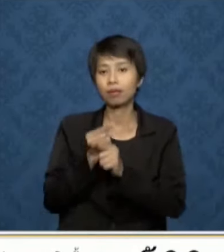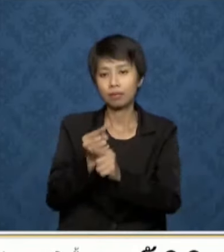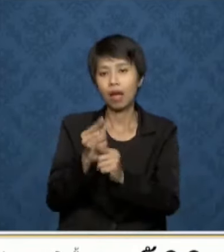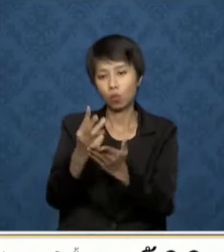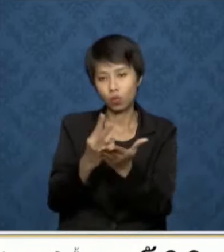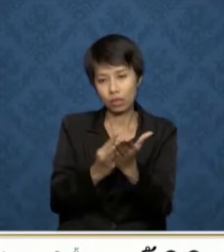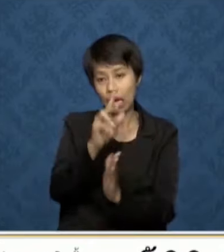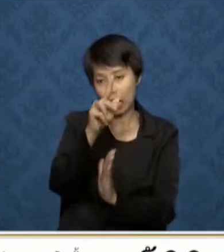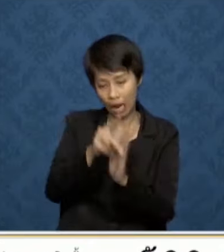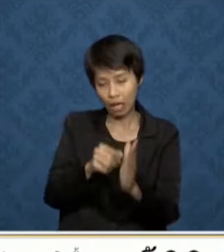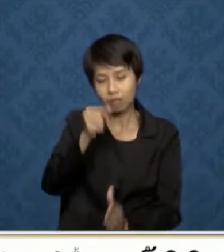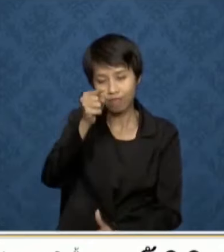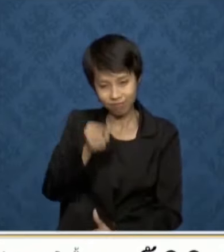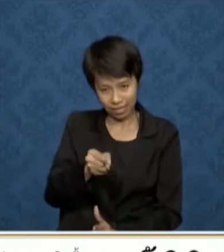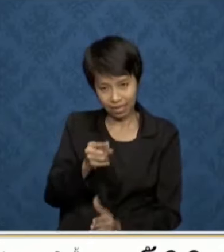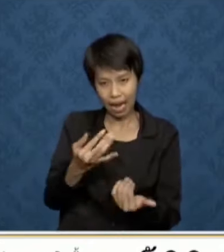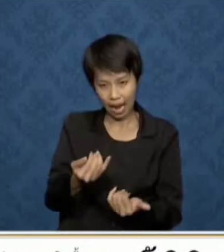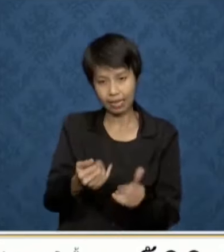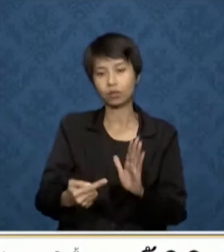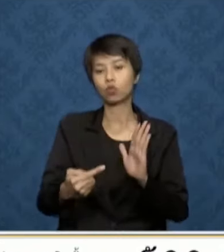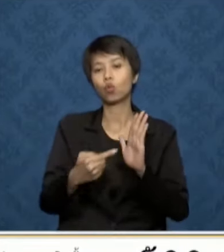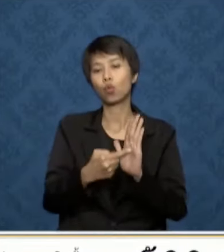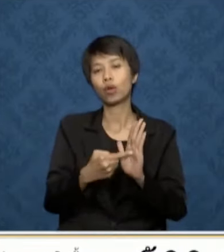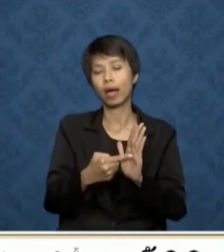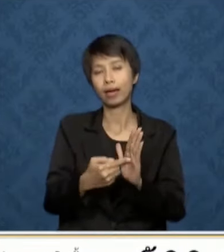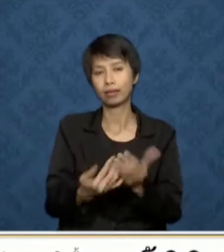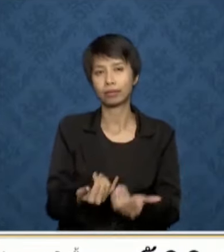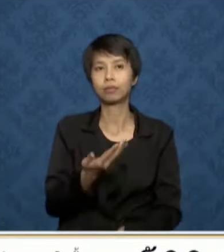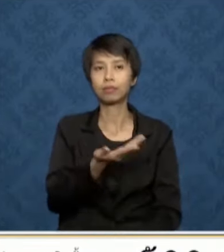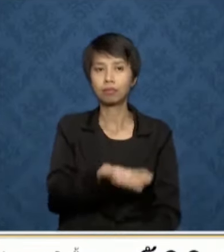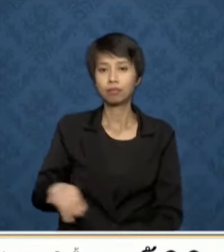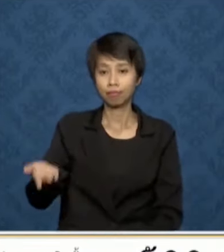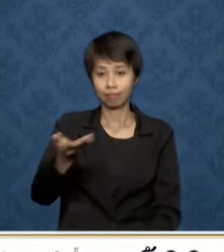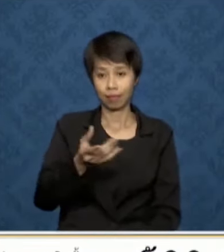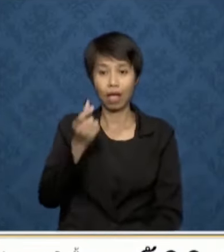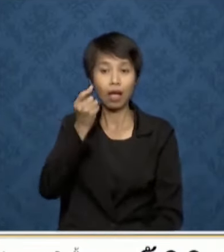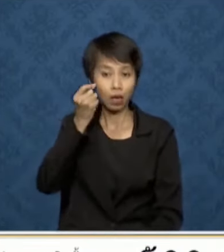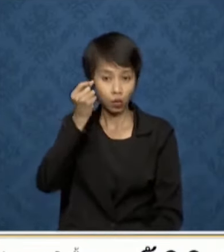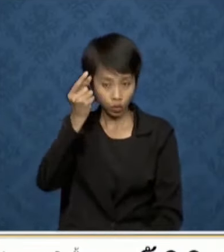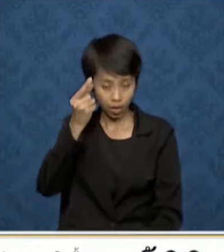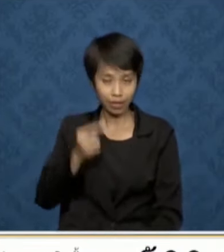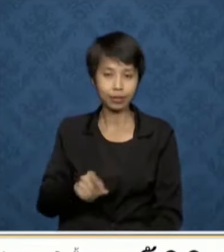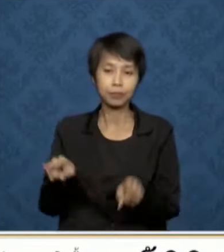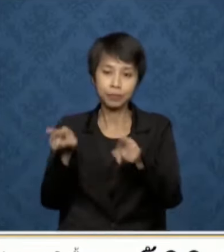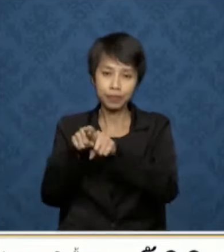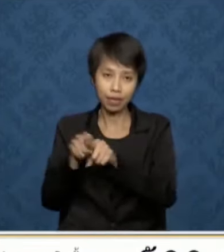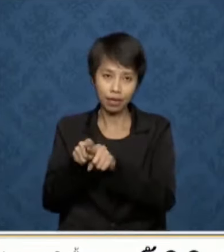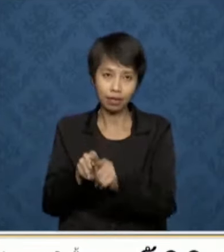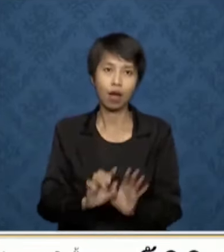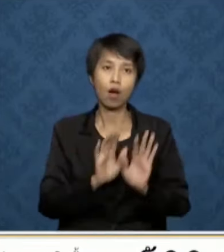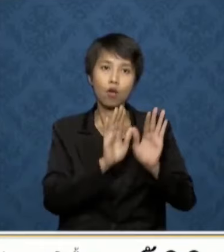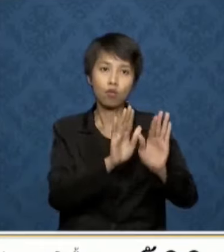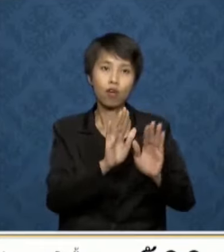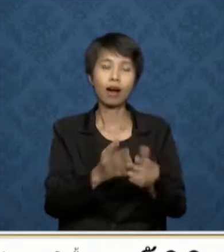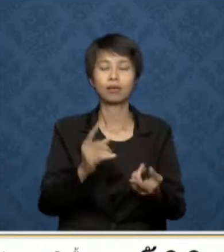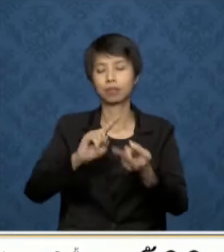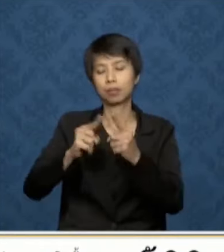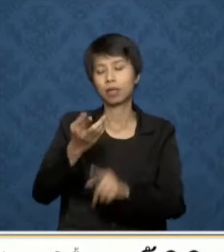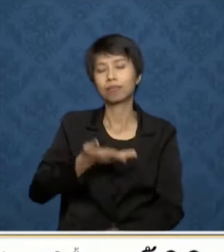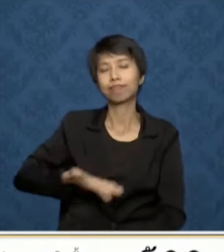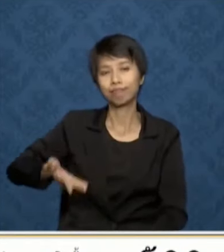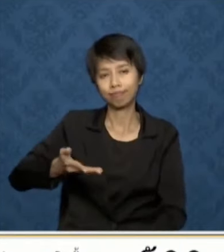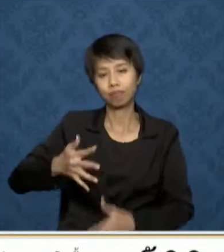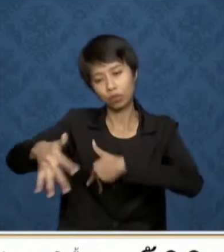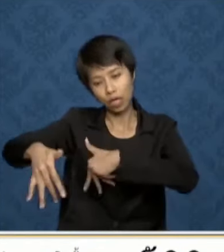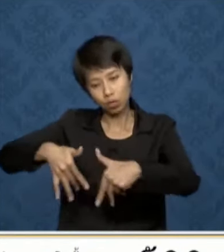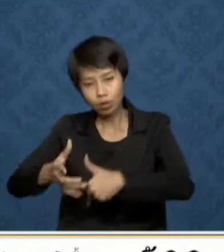าการจริงอันนี้คสมมติฐานที่อยากจะใหเข้าใจตรงกันผ่านธรมทานไปถึงทันมุตรีเราก็เพอนสมาชิกจนถึ